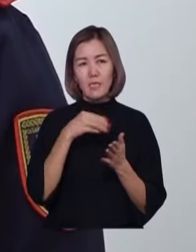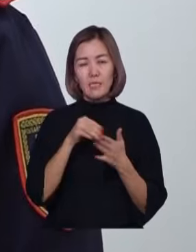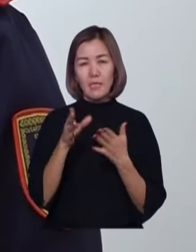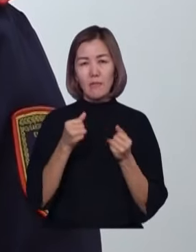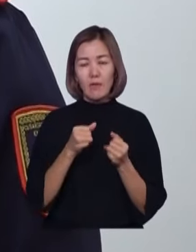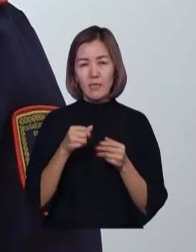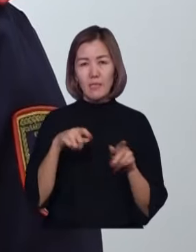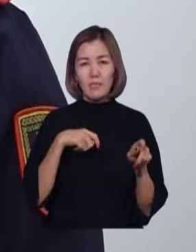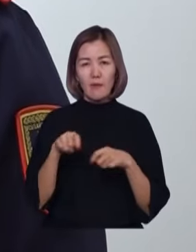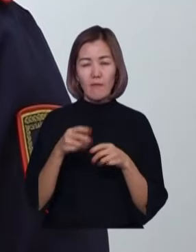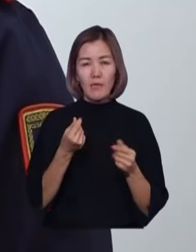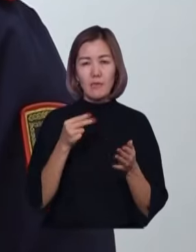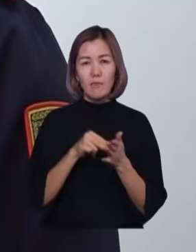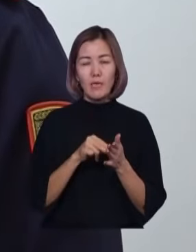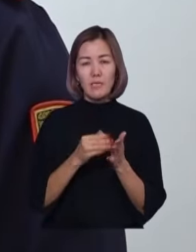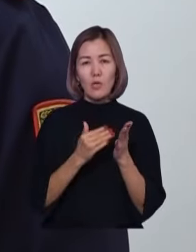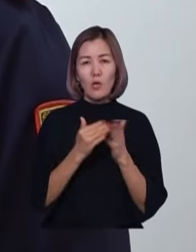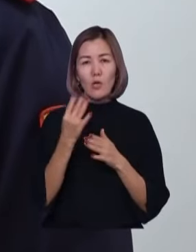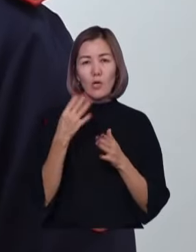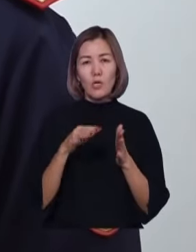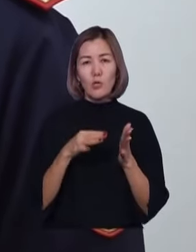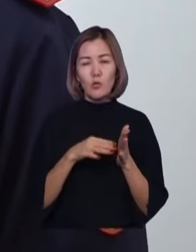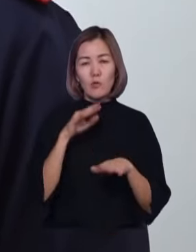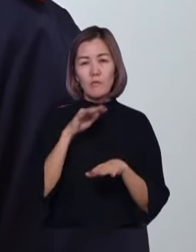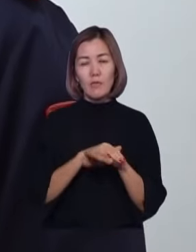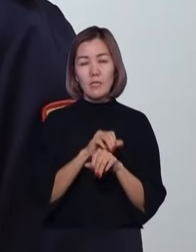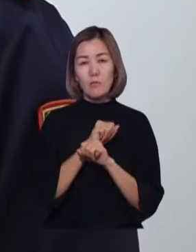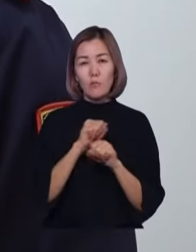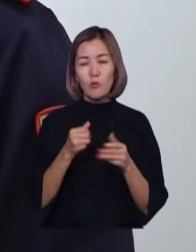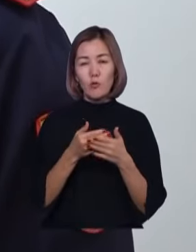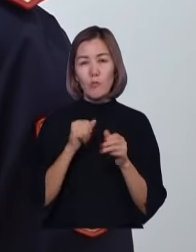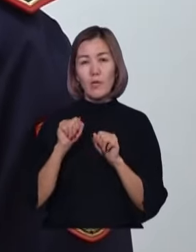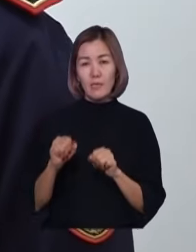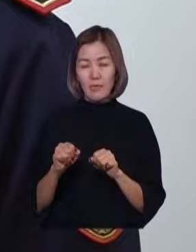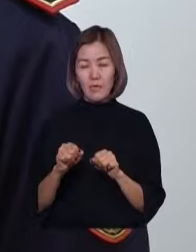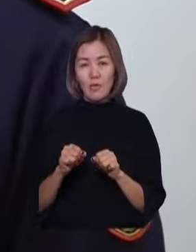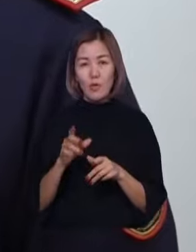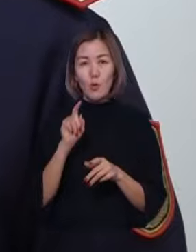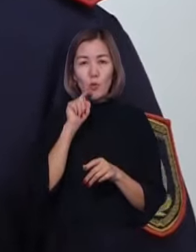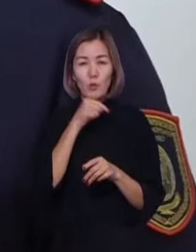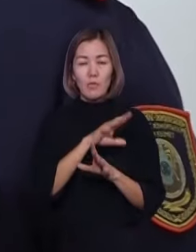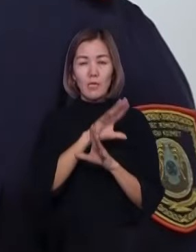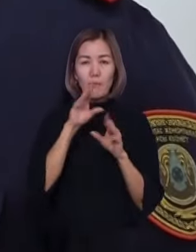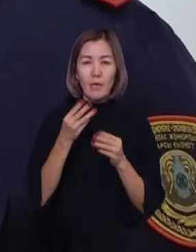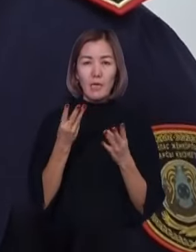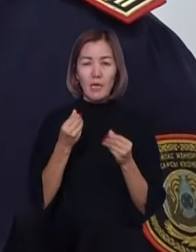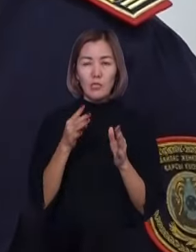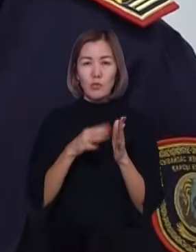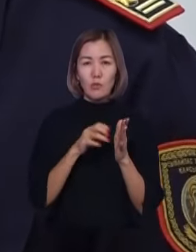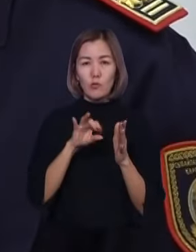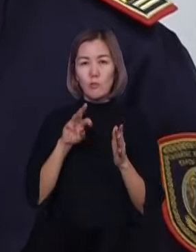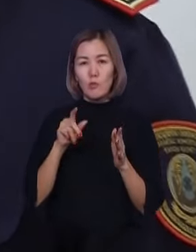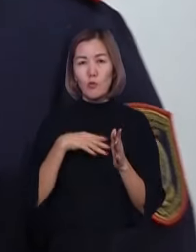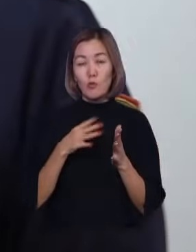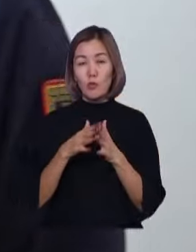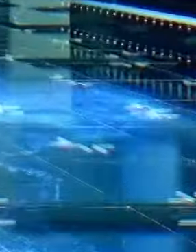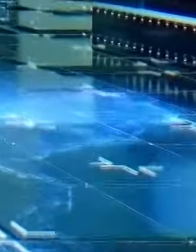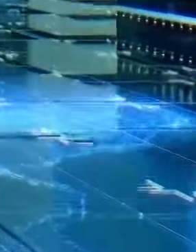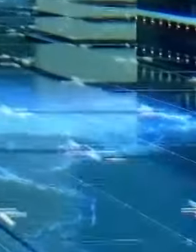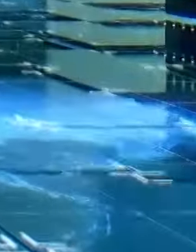алынатын тауарлардың бағасын көтерудің 49 фактісін болдырмауға қол жеткіздік. Үнемделген барлық қаражат 900 миллион теңгеден асады.